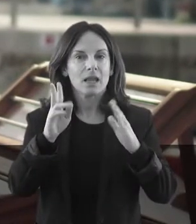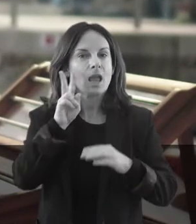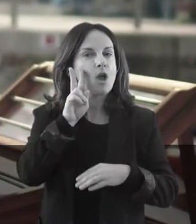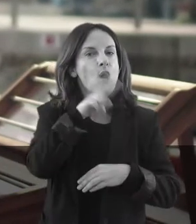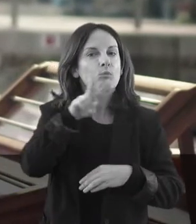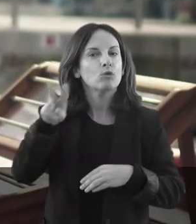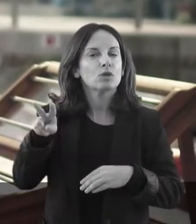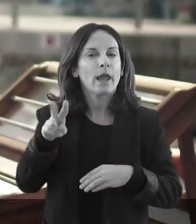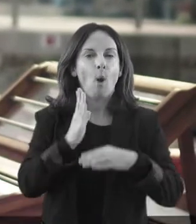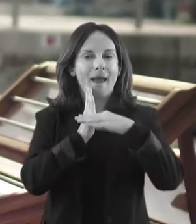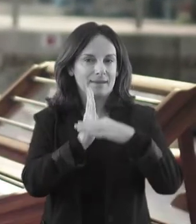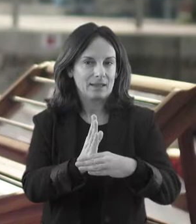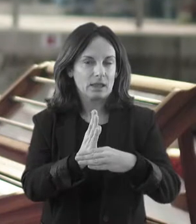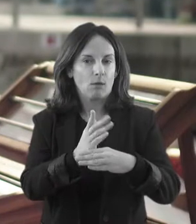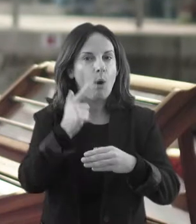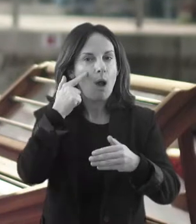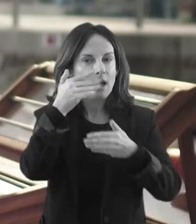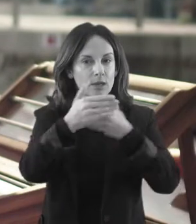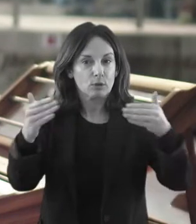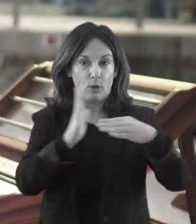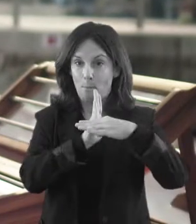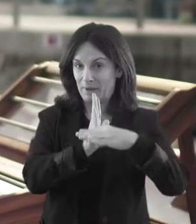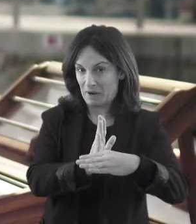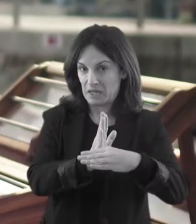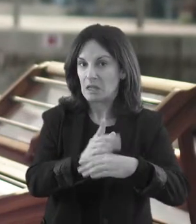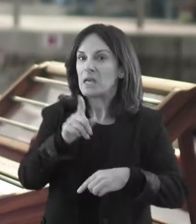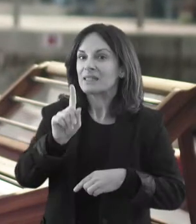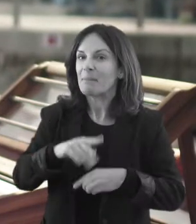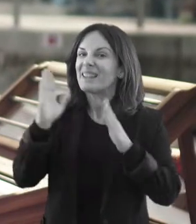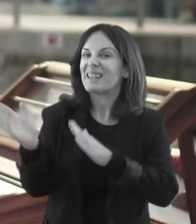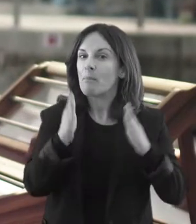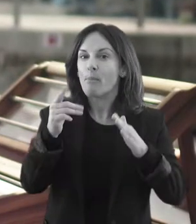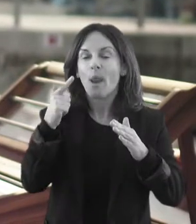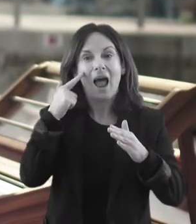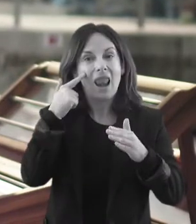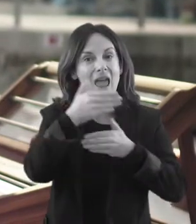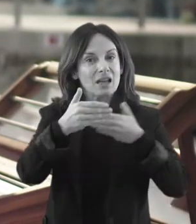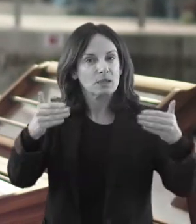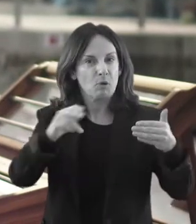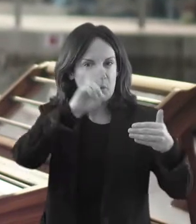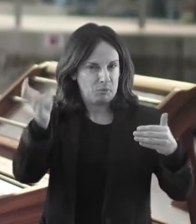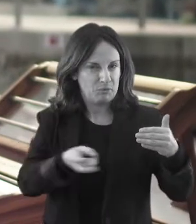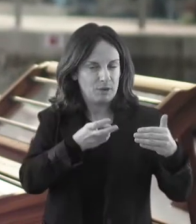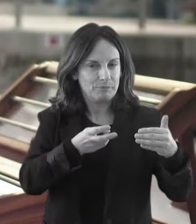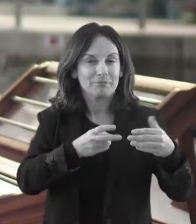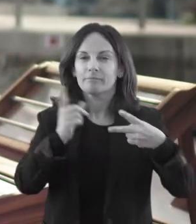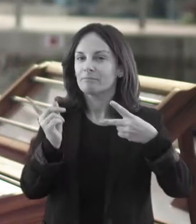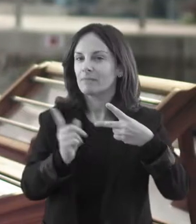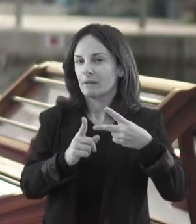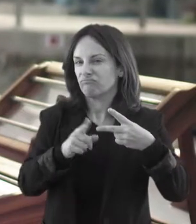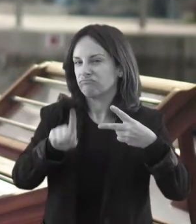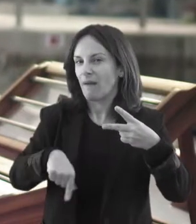estàtic on hi pogués haver exposicions permanents i exposicions temporals. Després m'agradaria un